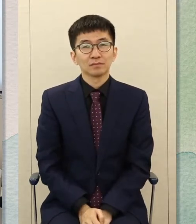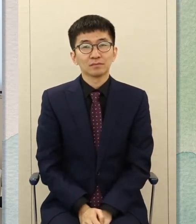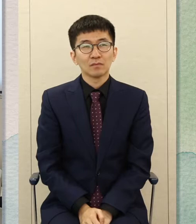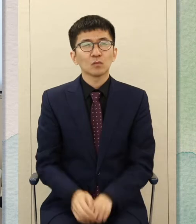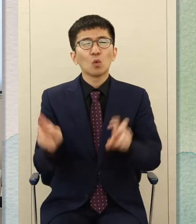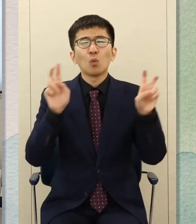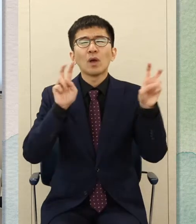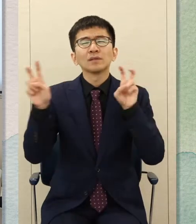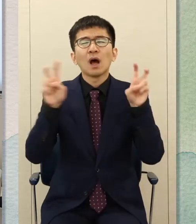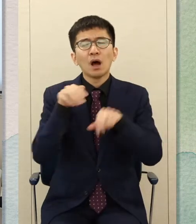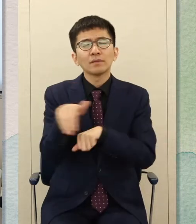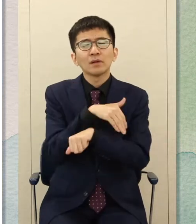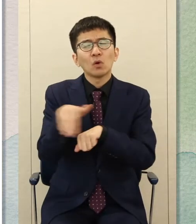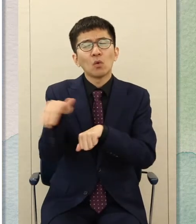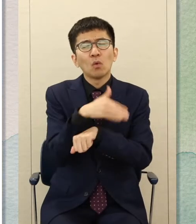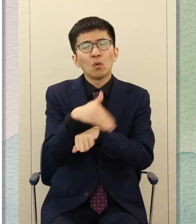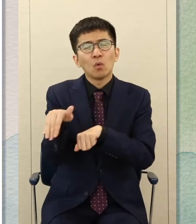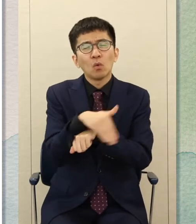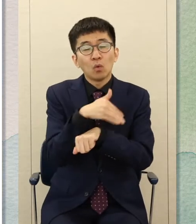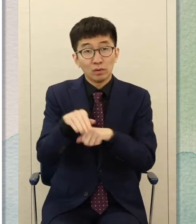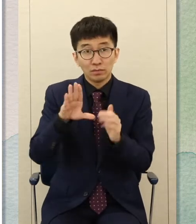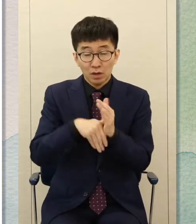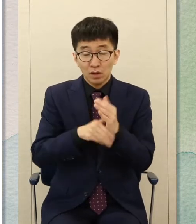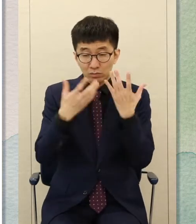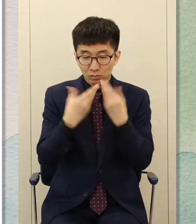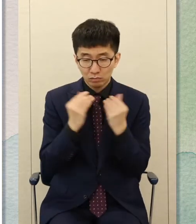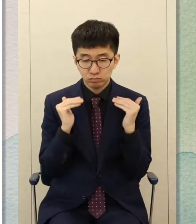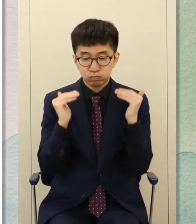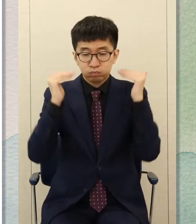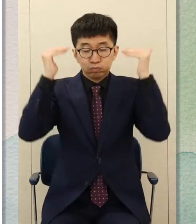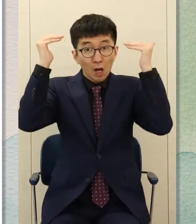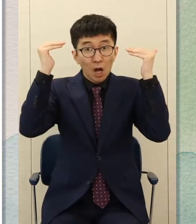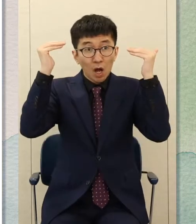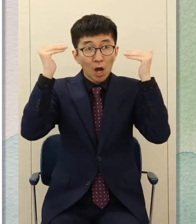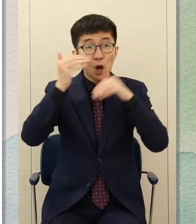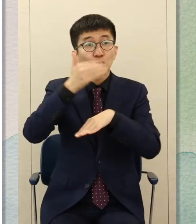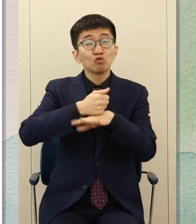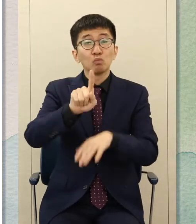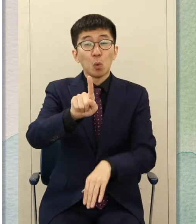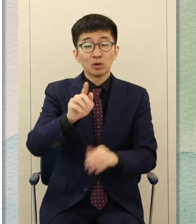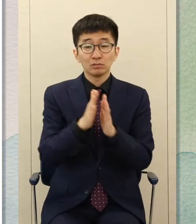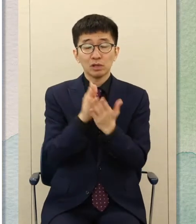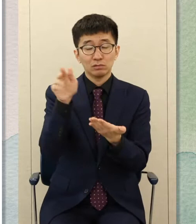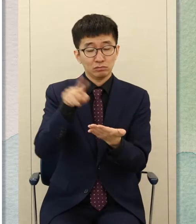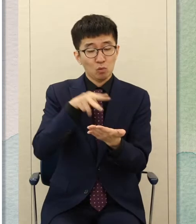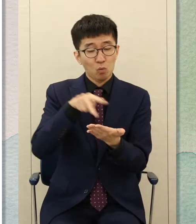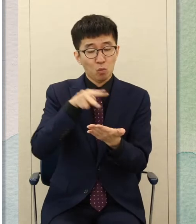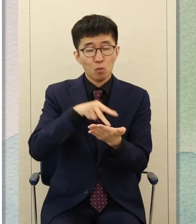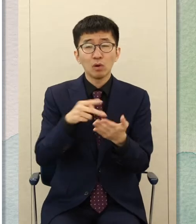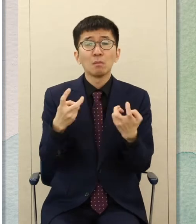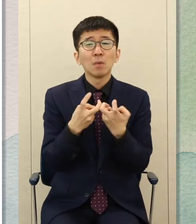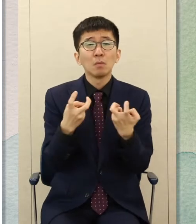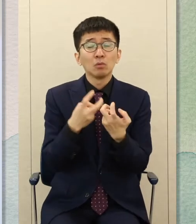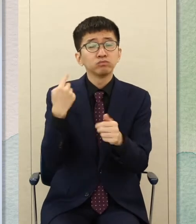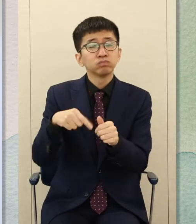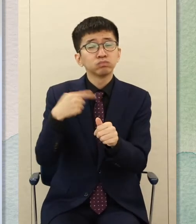이런 것도 있잖아요. 주로 활동은 성인이 되면 직장에서 하는데 제일 좋은 게 어떤 거냐?